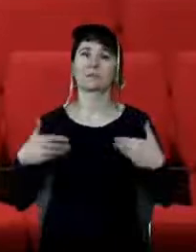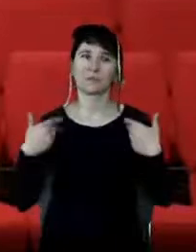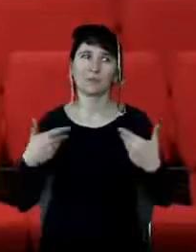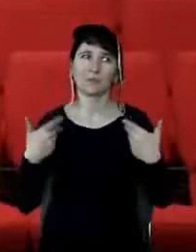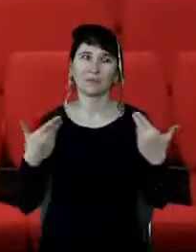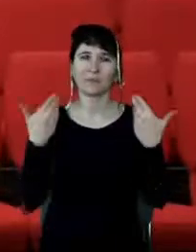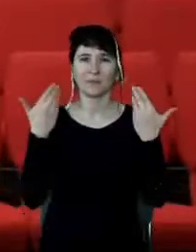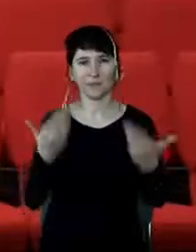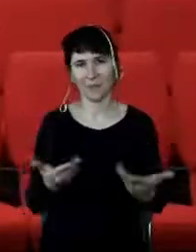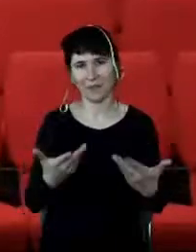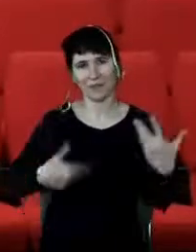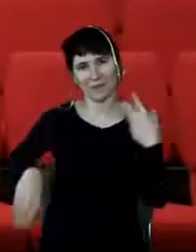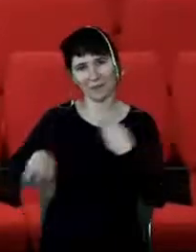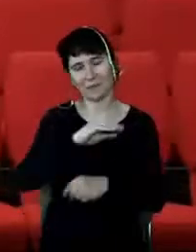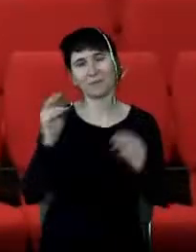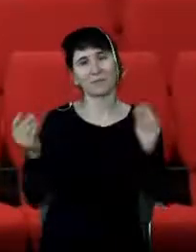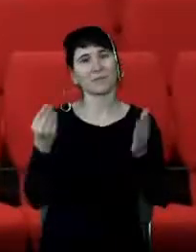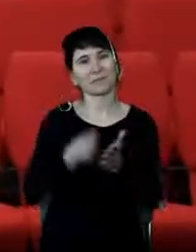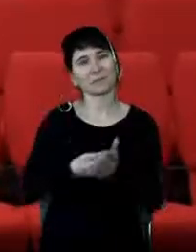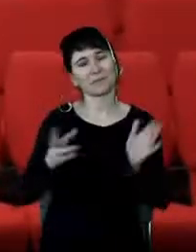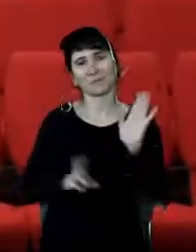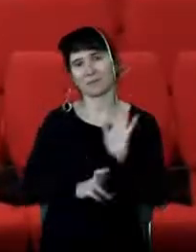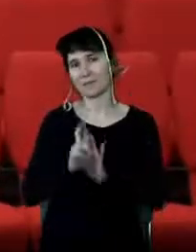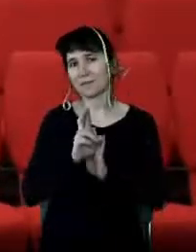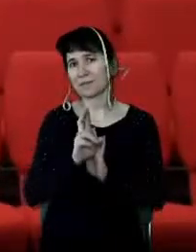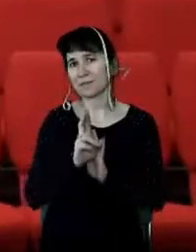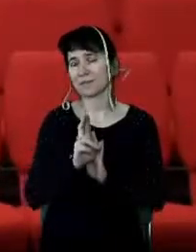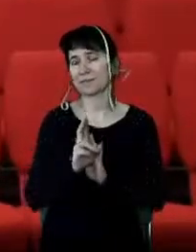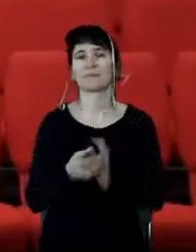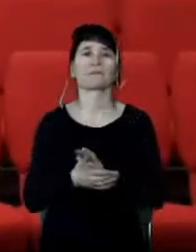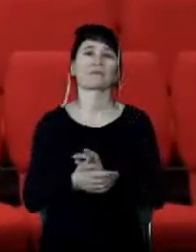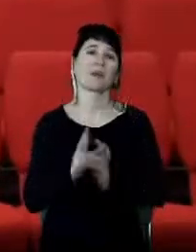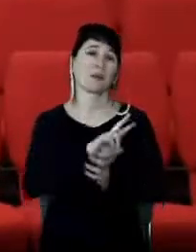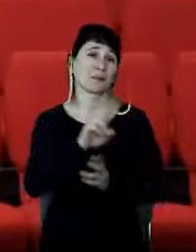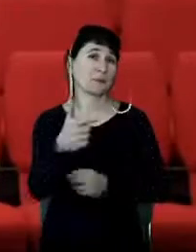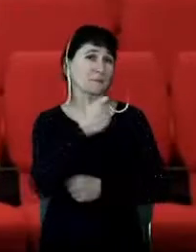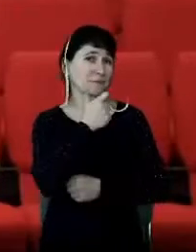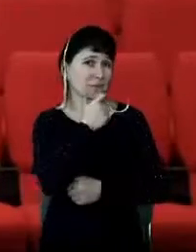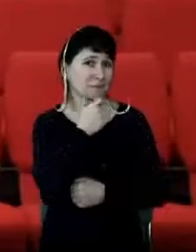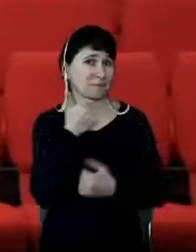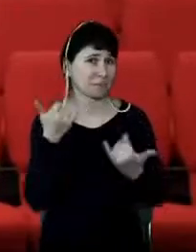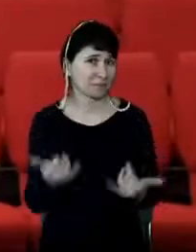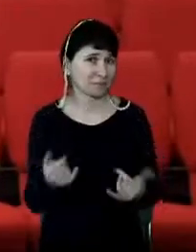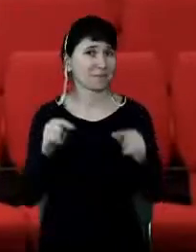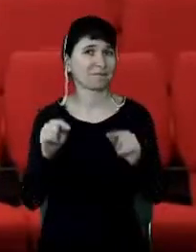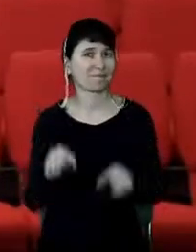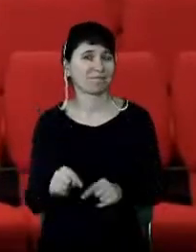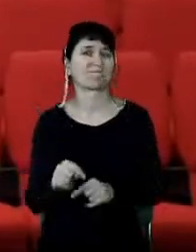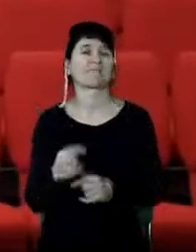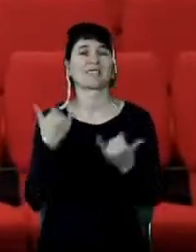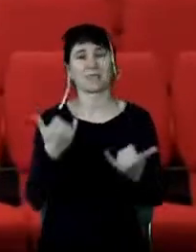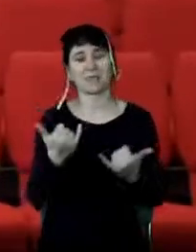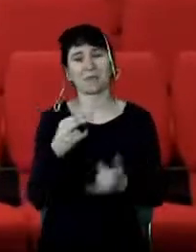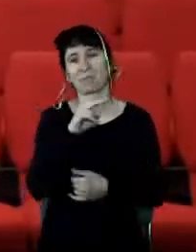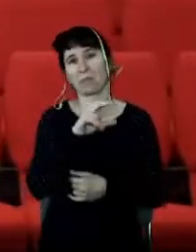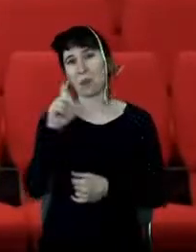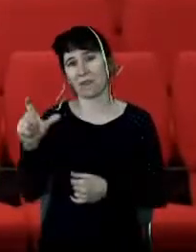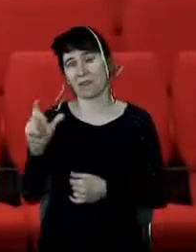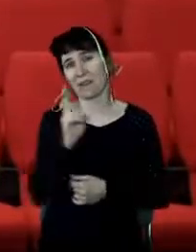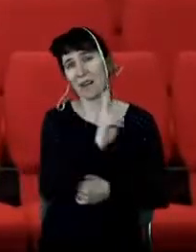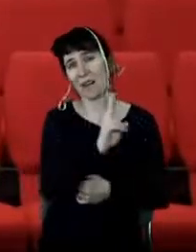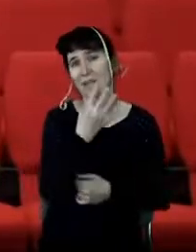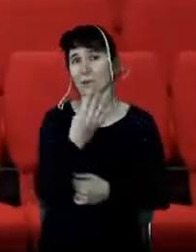Вітаю всіх, дорога церква, хто є присутній в нашій церкві по вулиці Кар'єрна, хоча